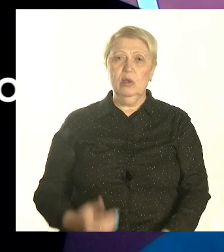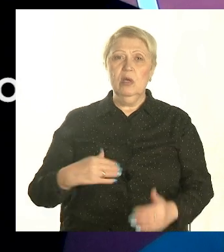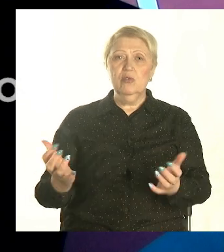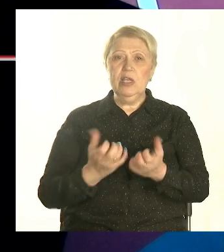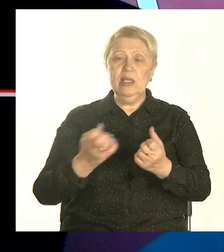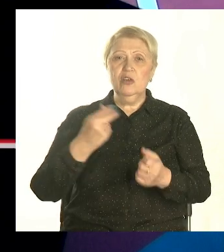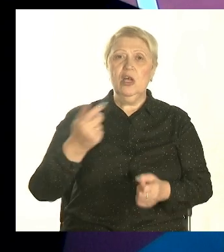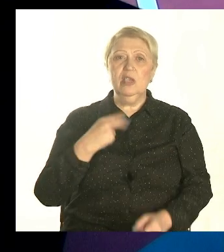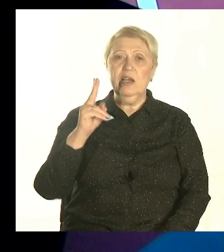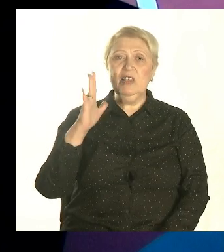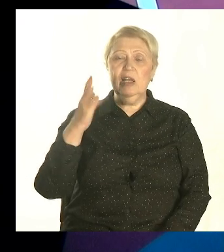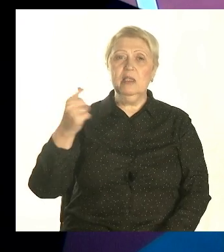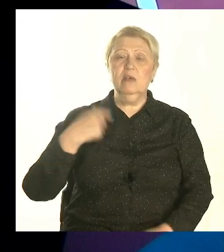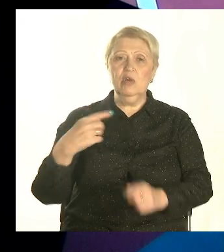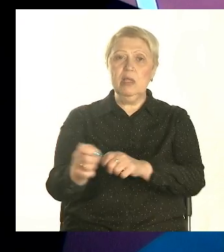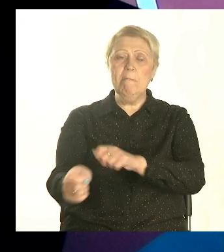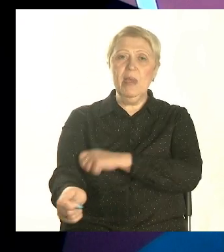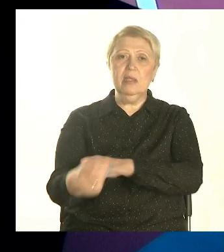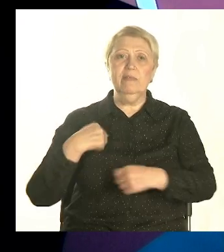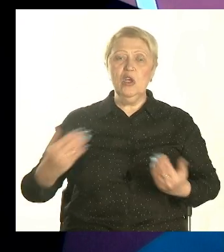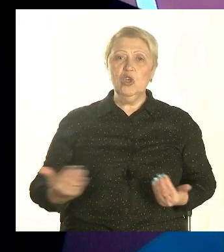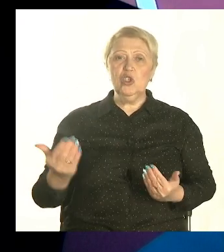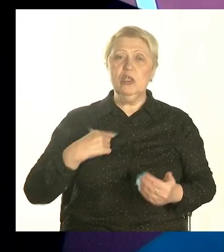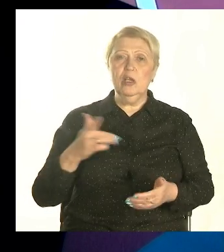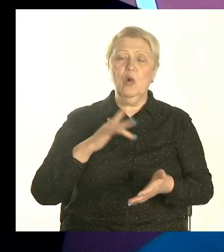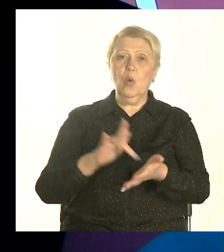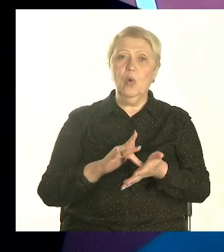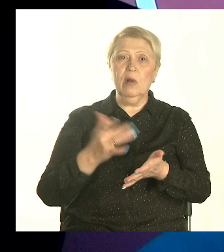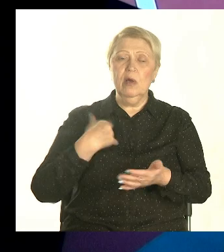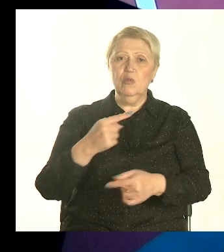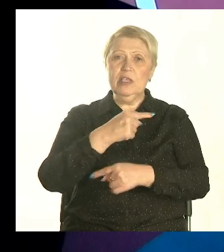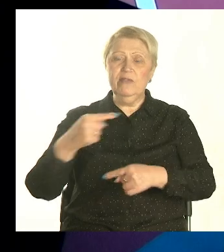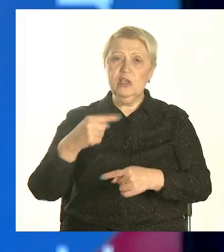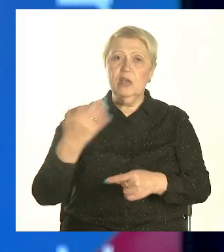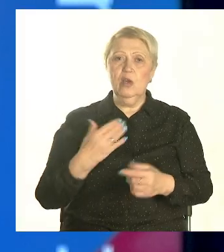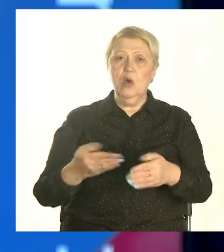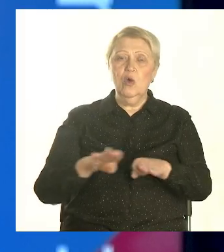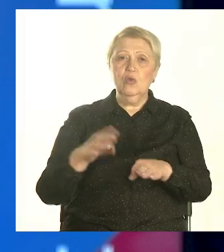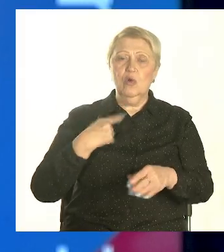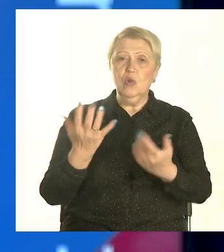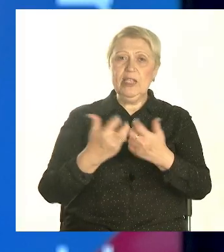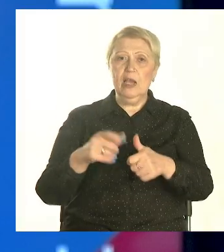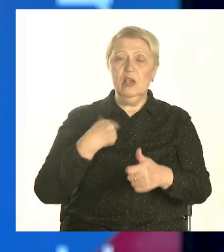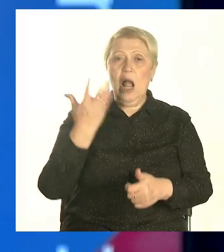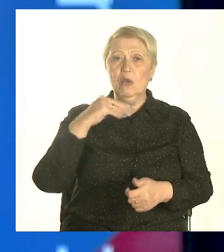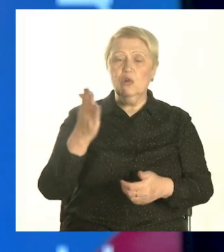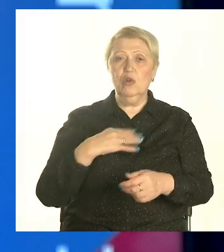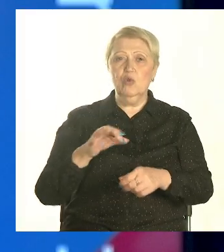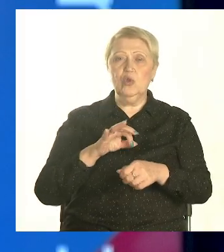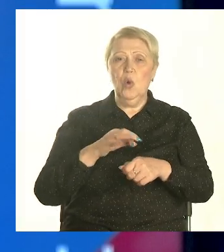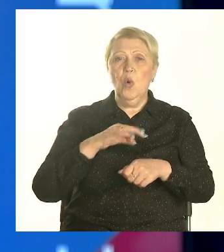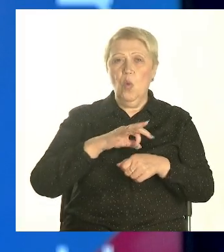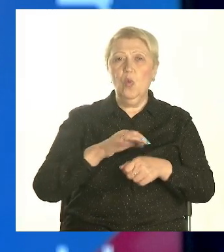квадратных метров жителей города, вычли то количество, которое у них, собственно, уходит в качестве